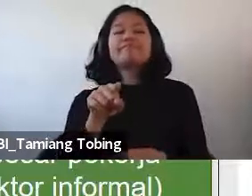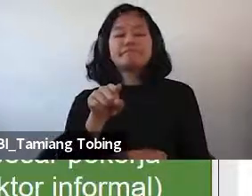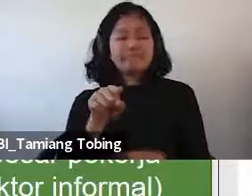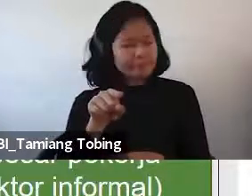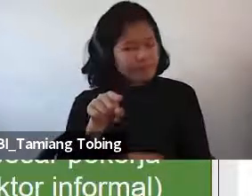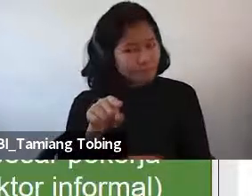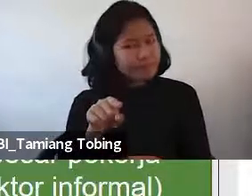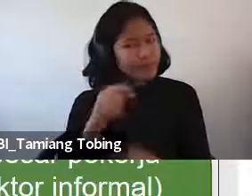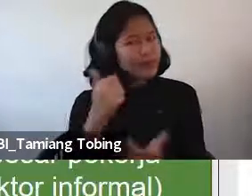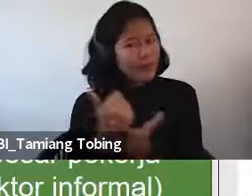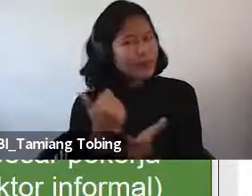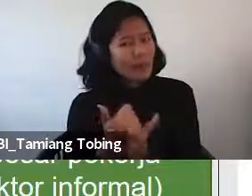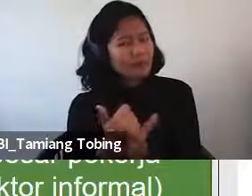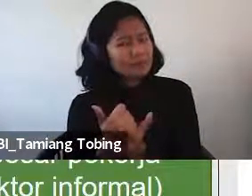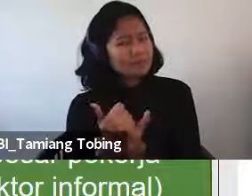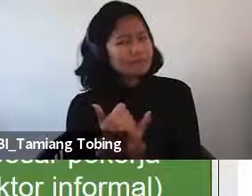ternyata